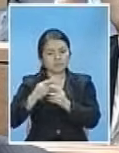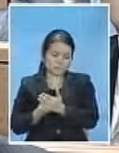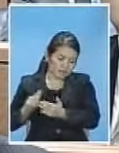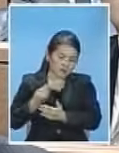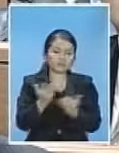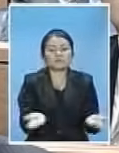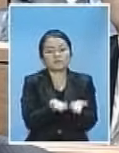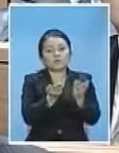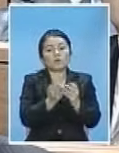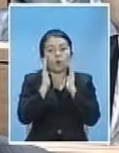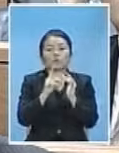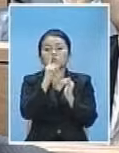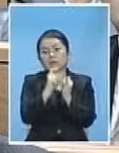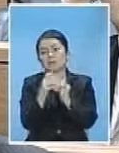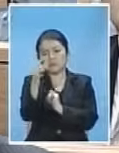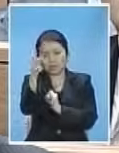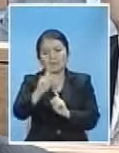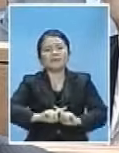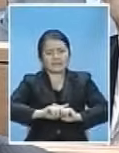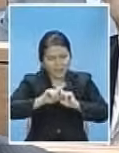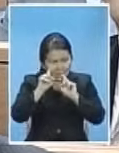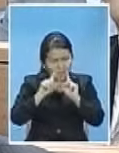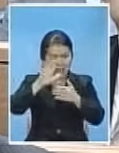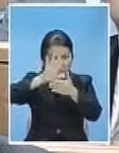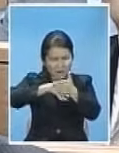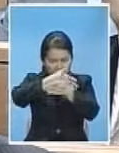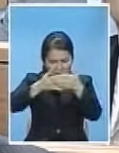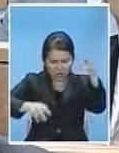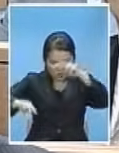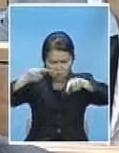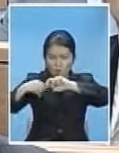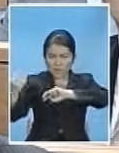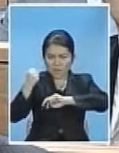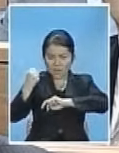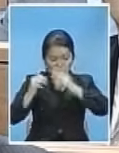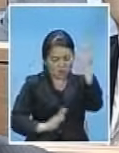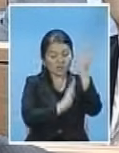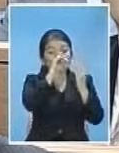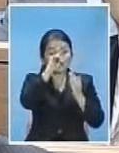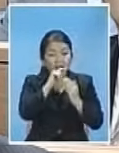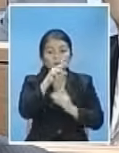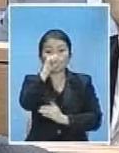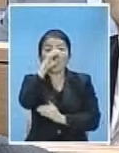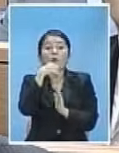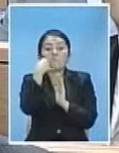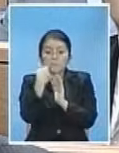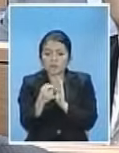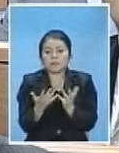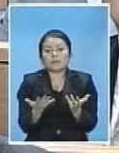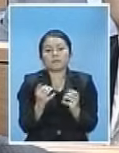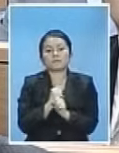ยไม่มีใครตายแต่นโยบายความมั่นคงของชาติถ้าท่านทดลองแล้วผิดเห็น